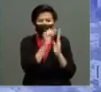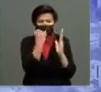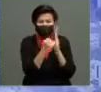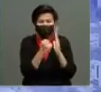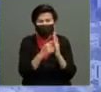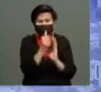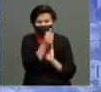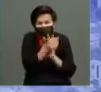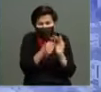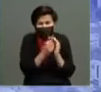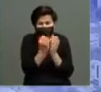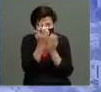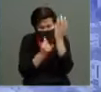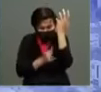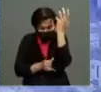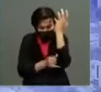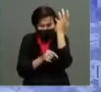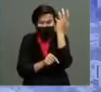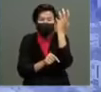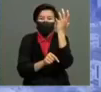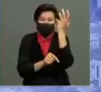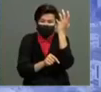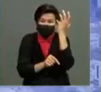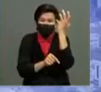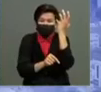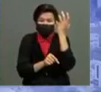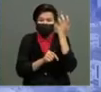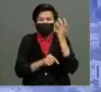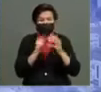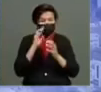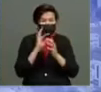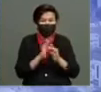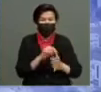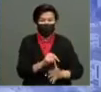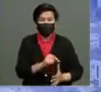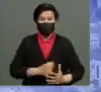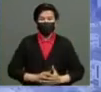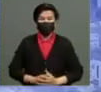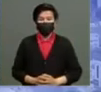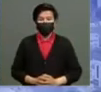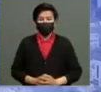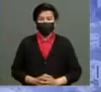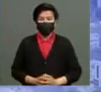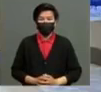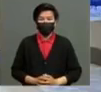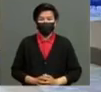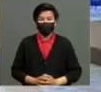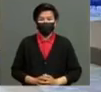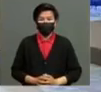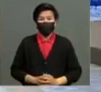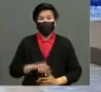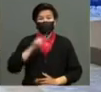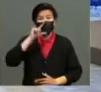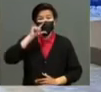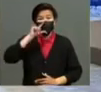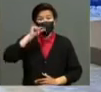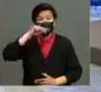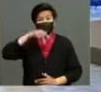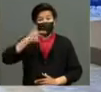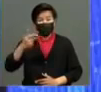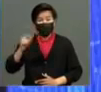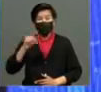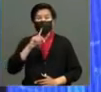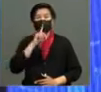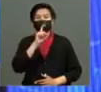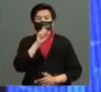กังวลกับพรมแดนทางธรรมชาติที่เข้ามาอย่างมากมายอย่างนี้ครับ ค่ะคำถามจากไทย PBS ค่ะถามว่าจะมีการป